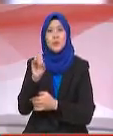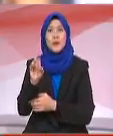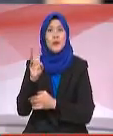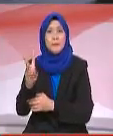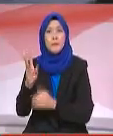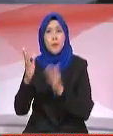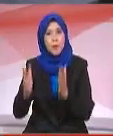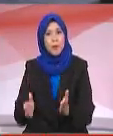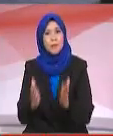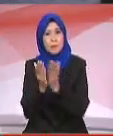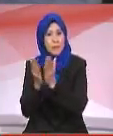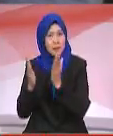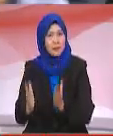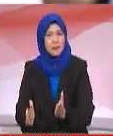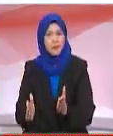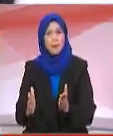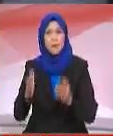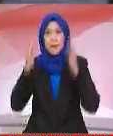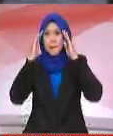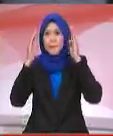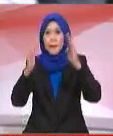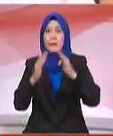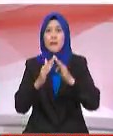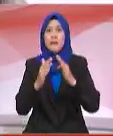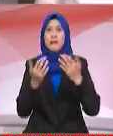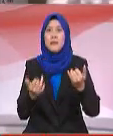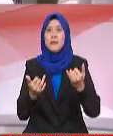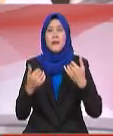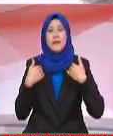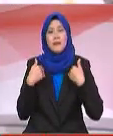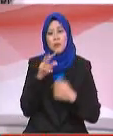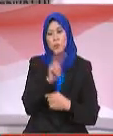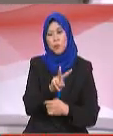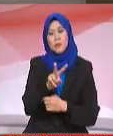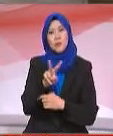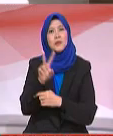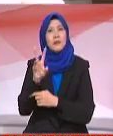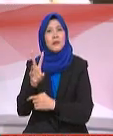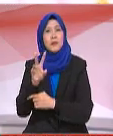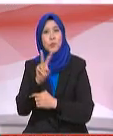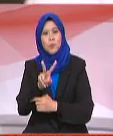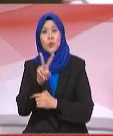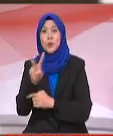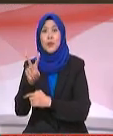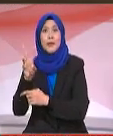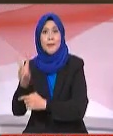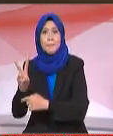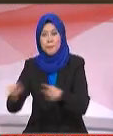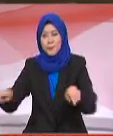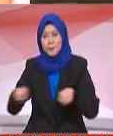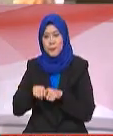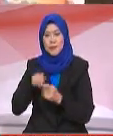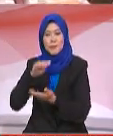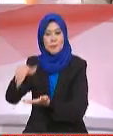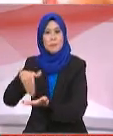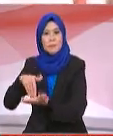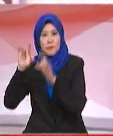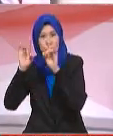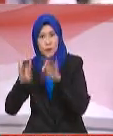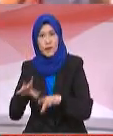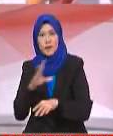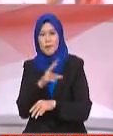20,765 calon di Pahang menduduki peperiksaan di 226 pusat peperiksaan dan 25 pusat